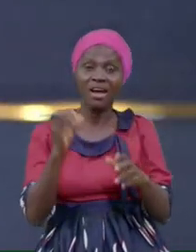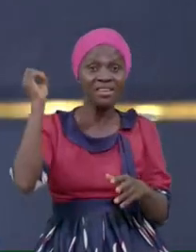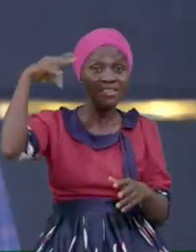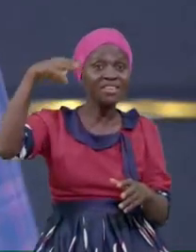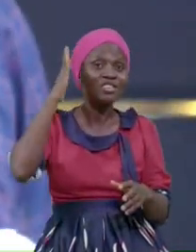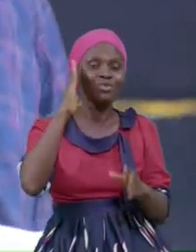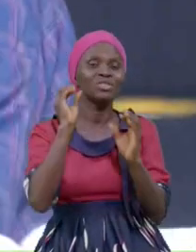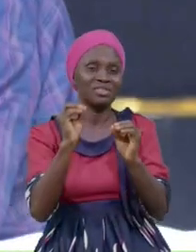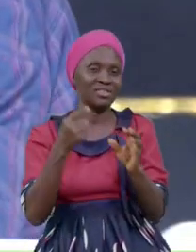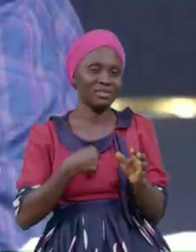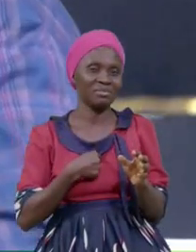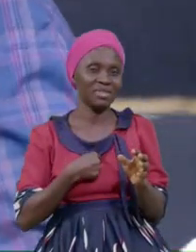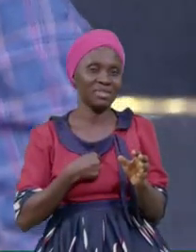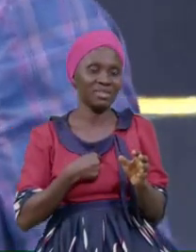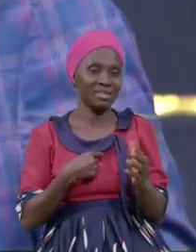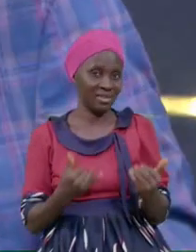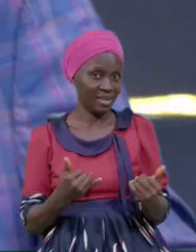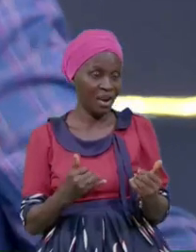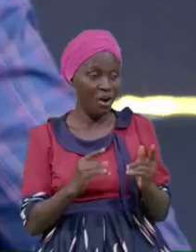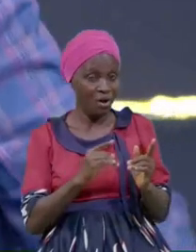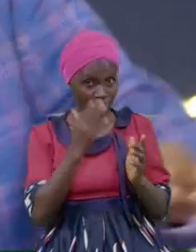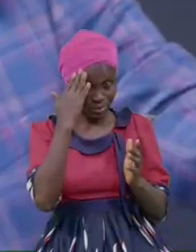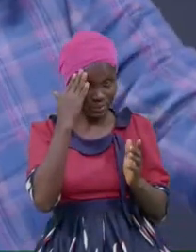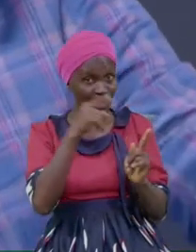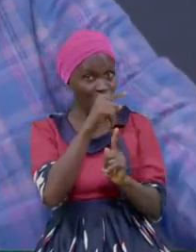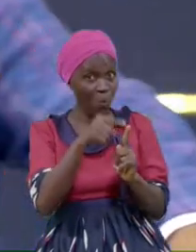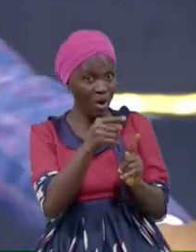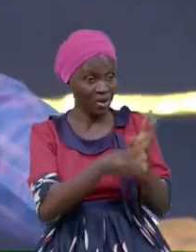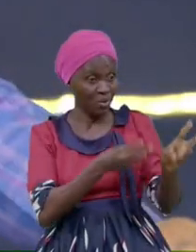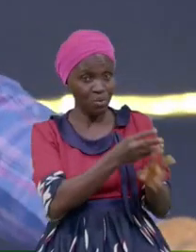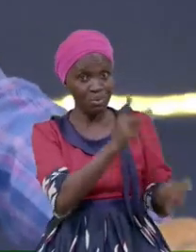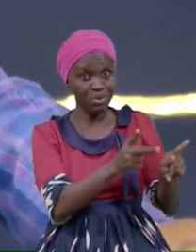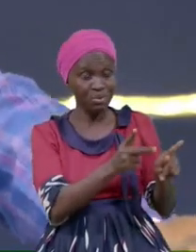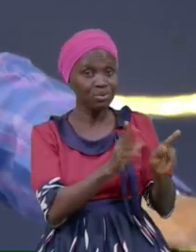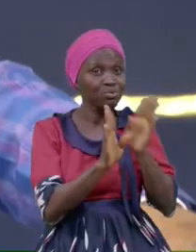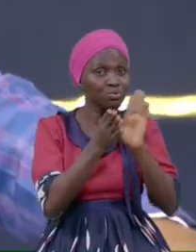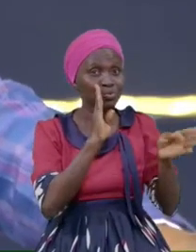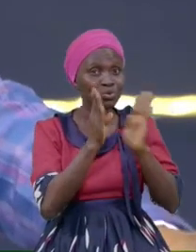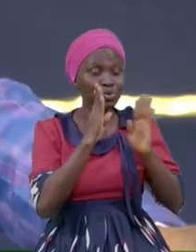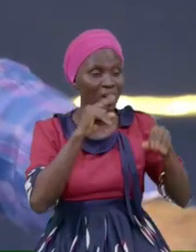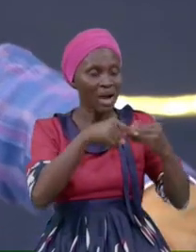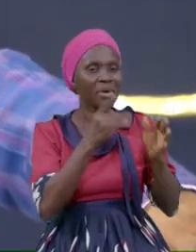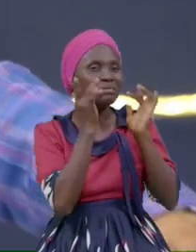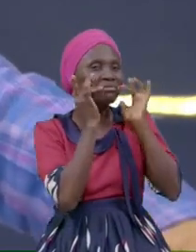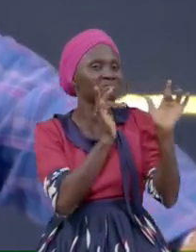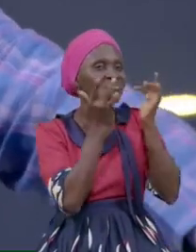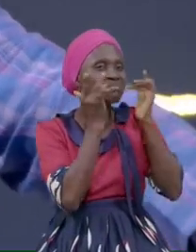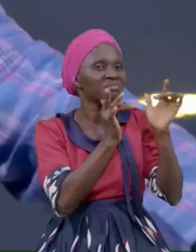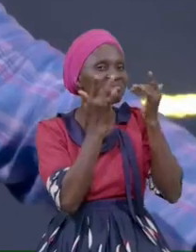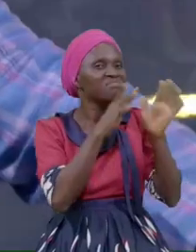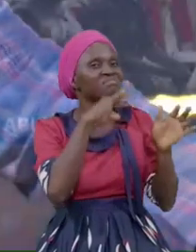Quand on parle de ces choses sales, dans le salon, et tout le